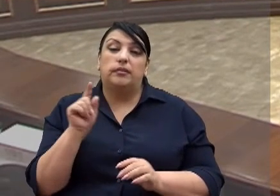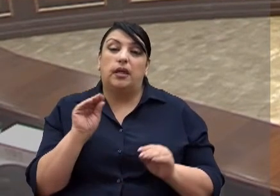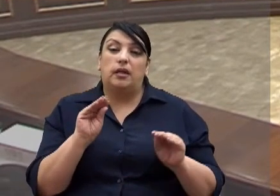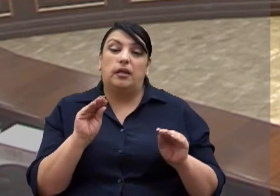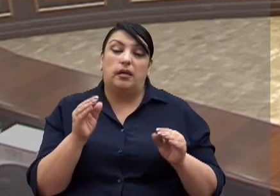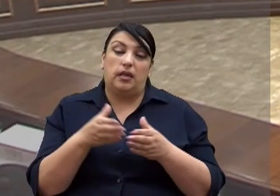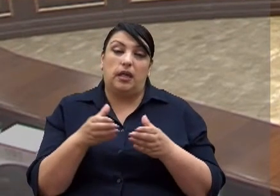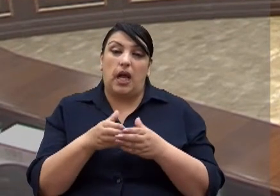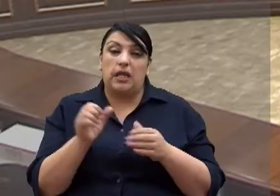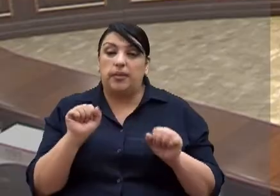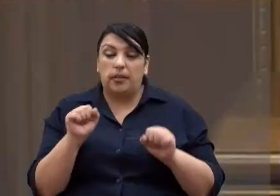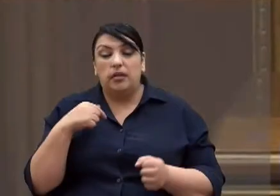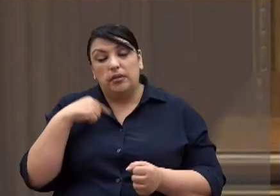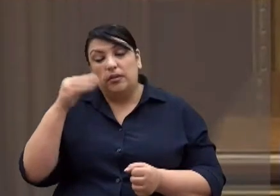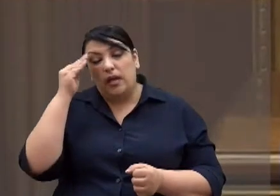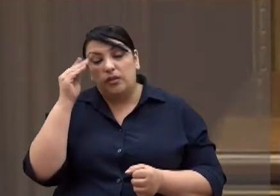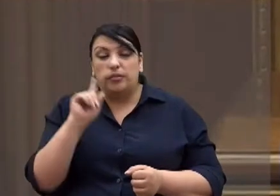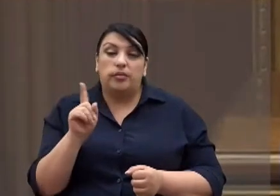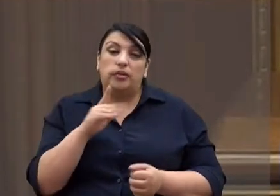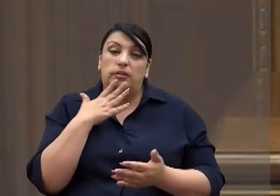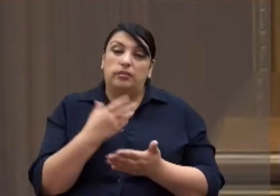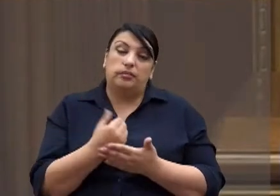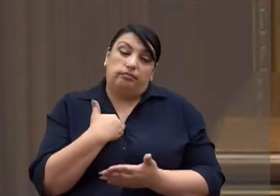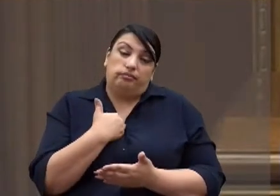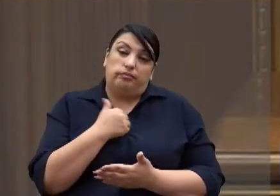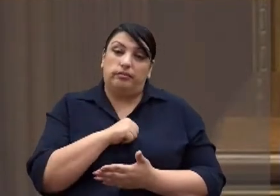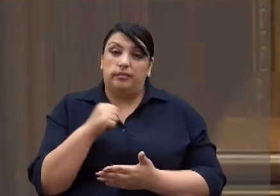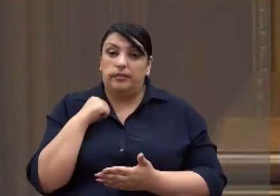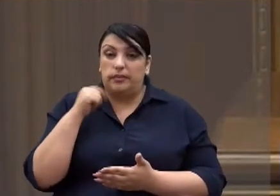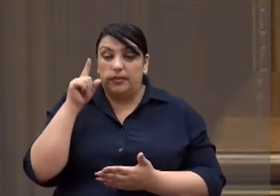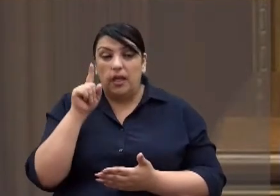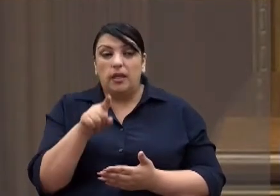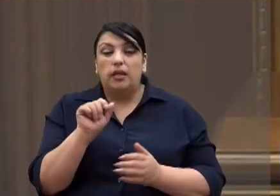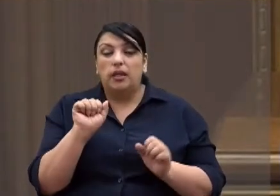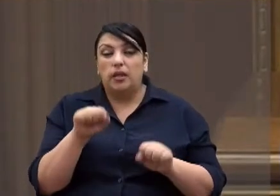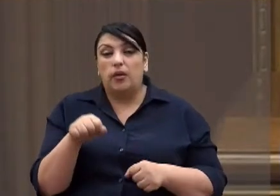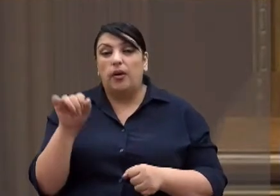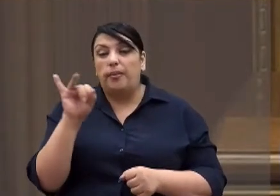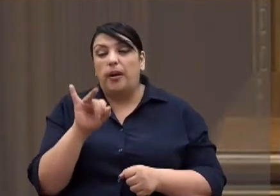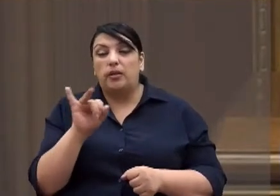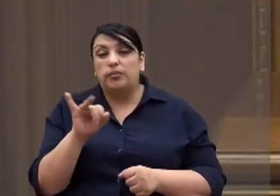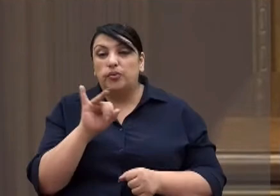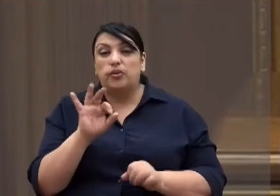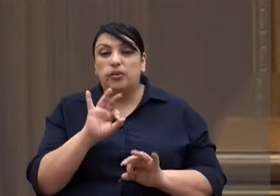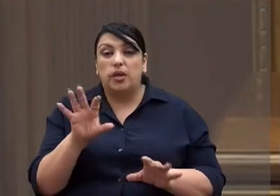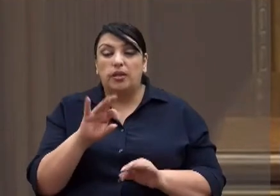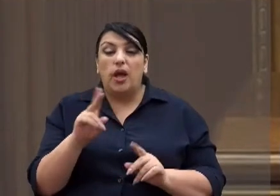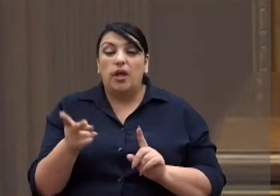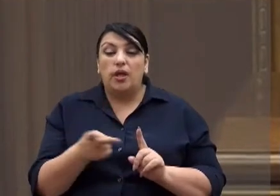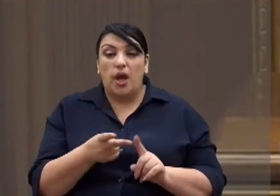որ անձնական տեսանկյունից դա պատմության երկրորդ նվերը կլինի իմ ծննդյան օրվա,